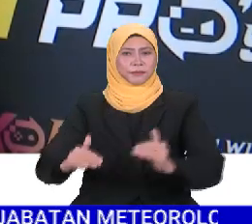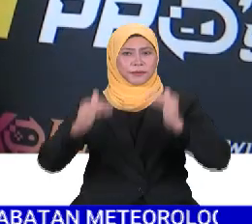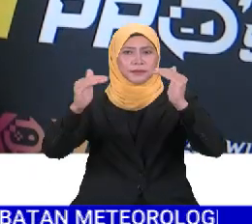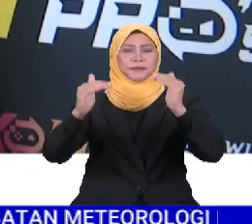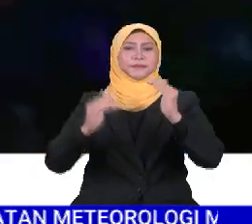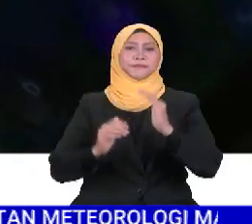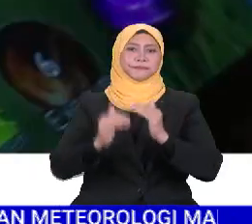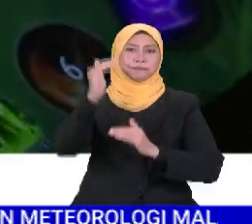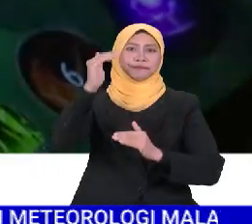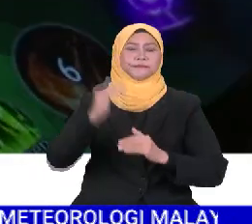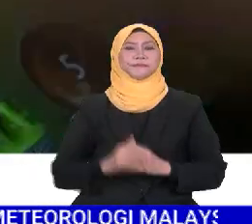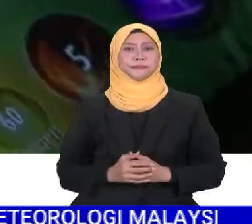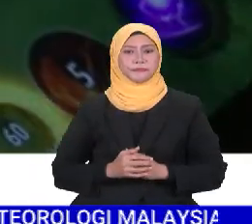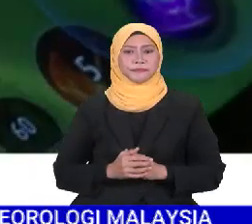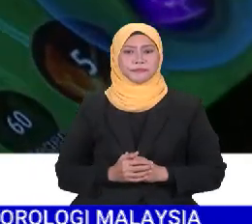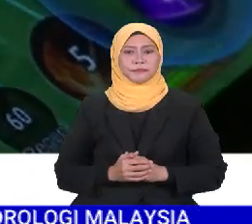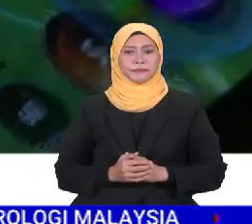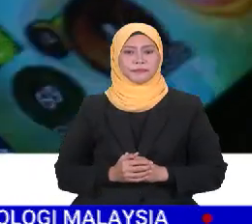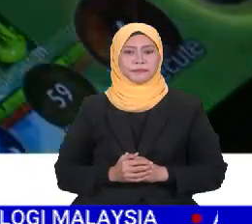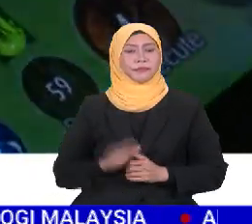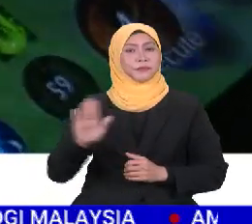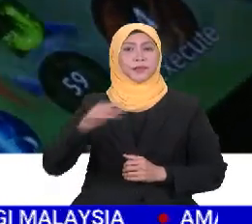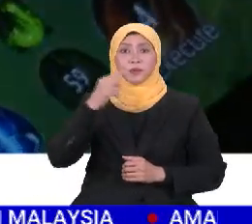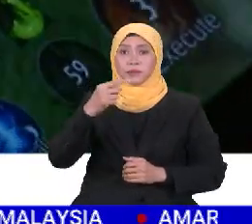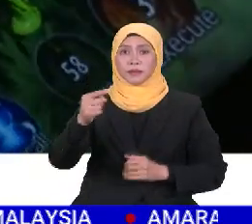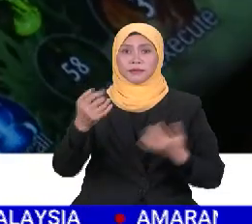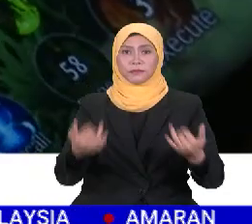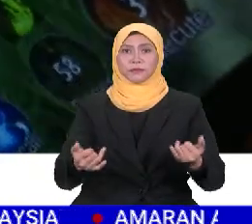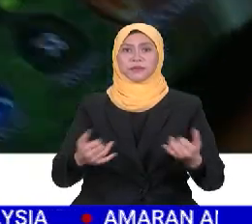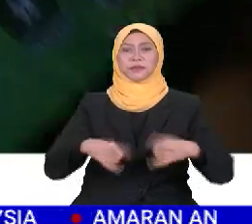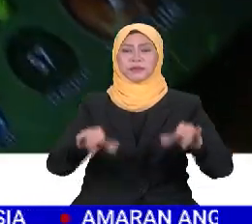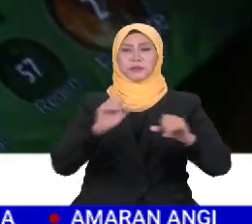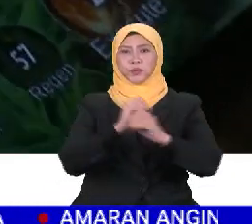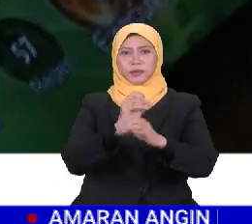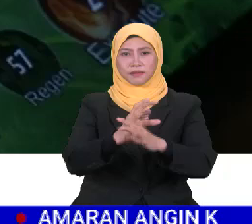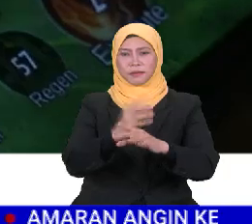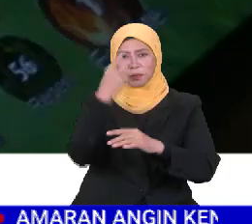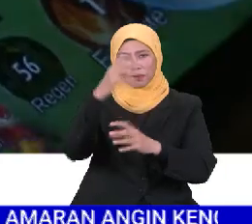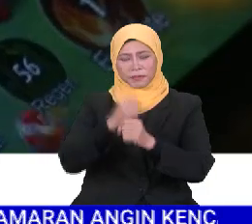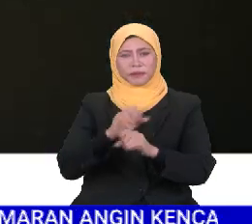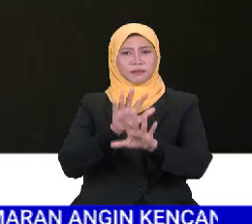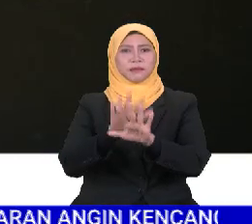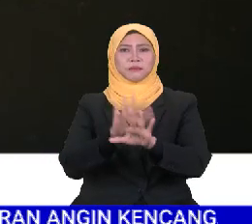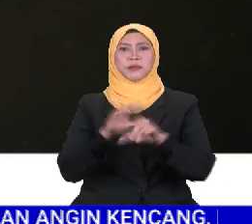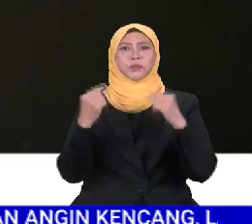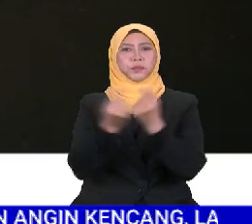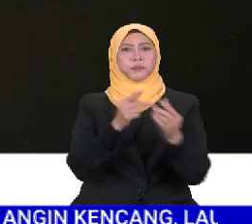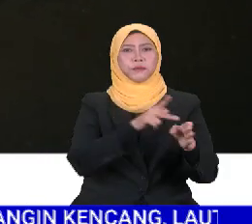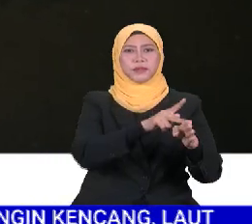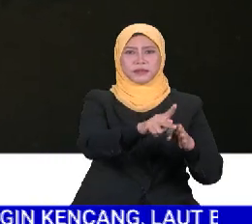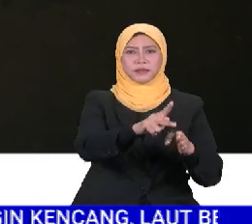yang lebih tinggi Tanpa beliau lagi ketika ini pihaknya sedang berusaha untuk melahirkan lebih ramai golongan